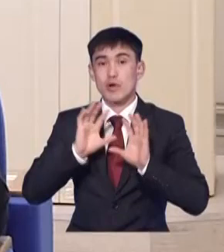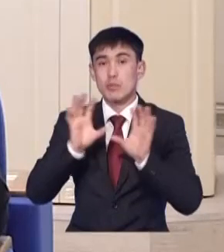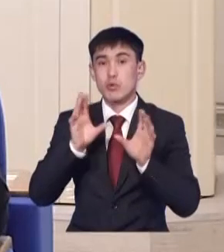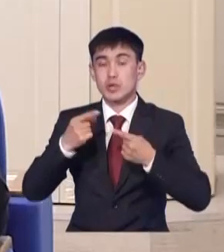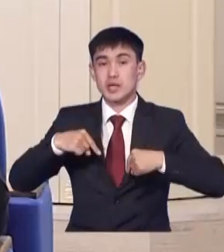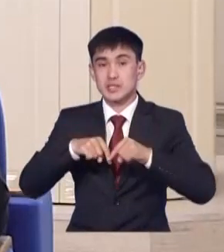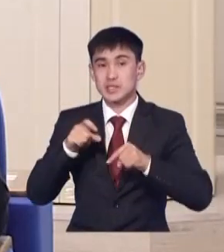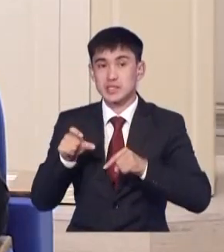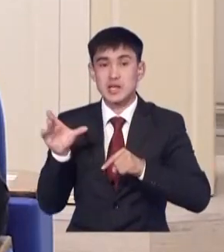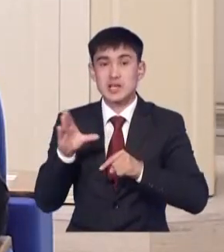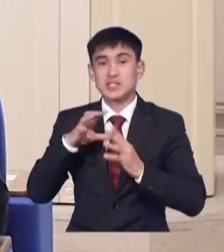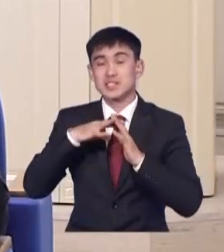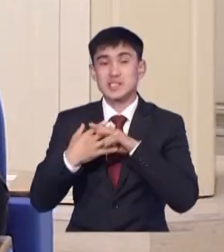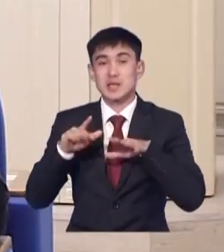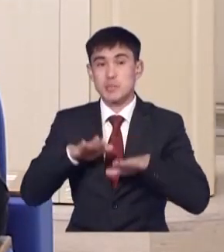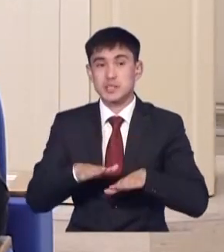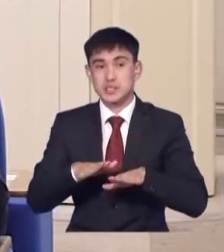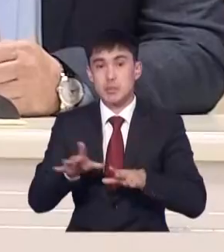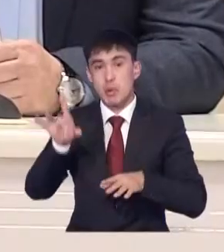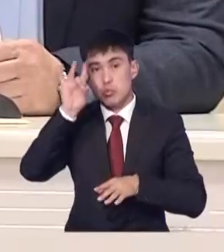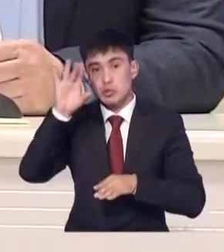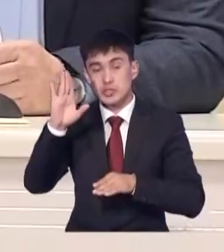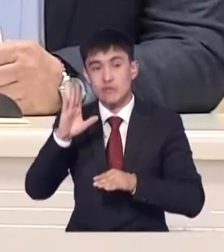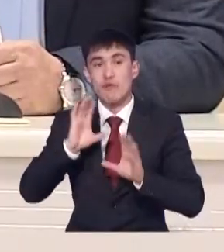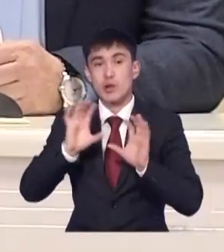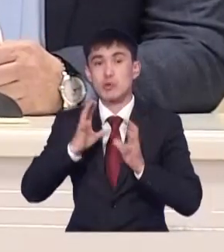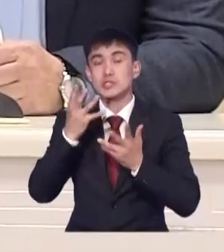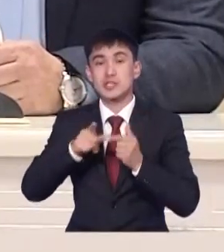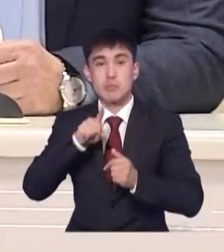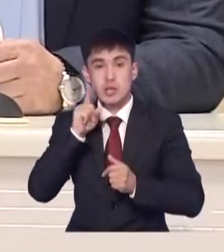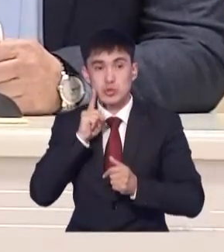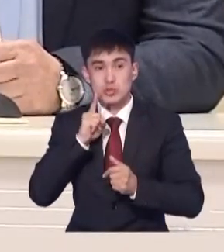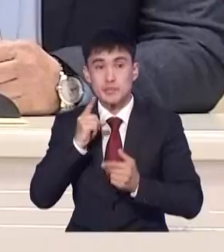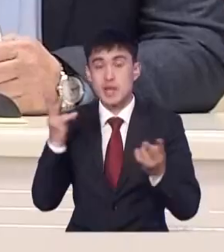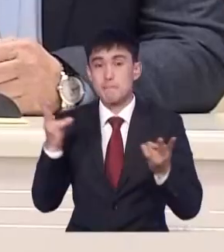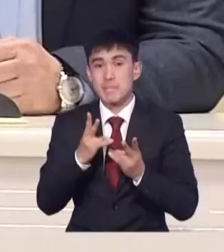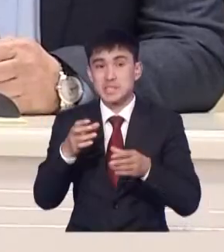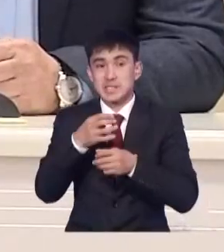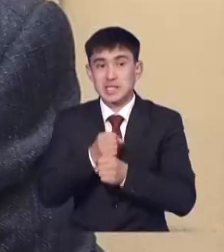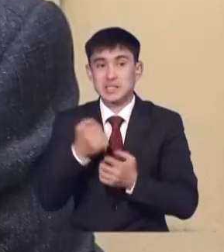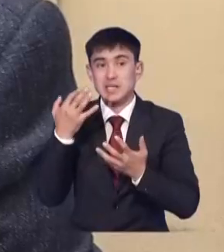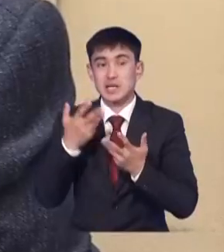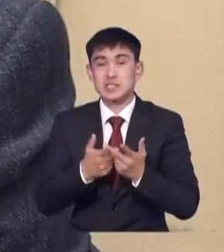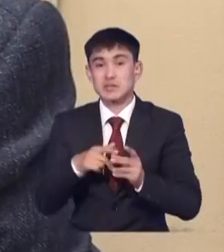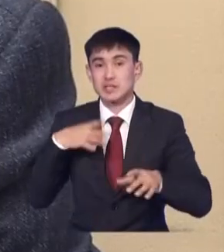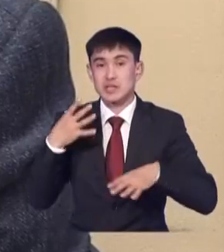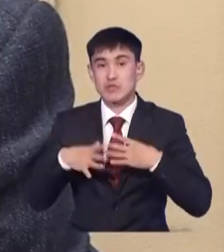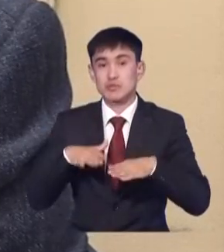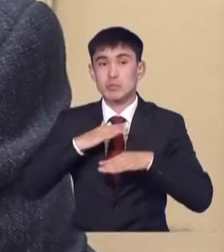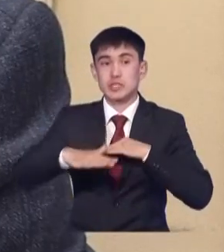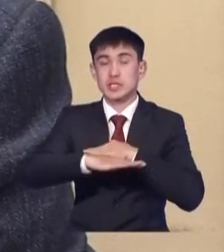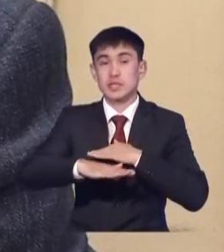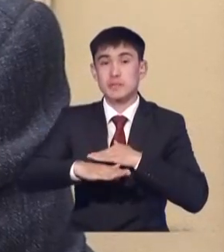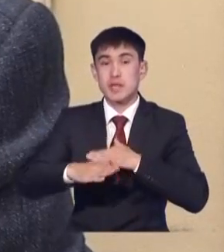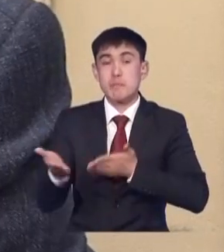волейбольных организаций в сельской местности и популяризировать волейбол среди молодежи. Необходимо сократить количество тренировочных площадок